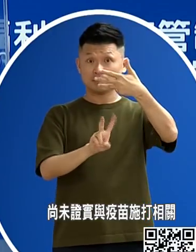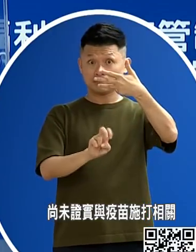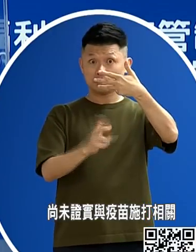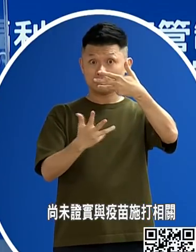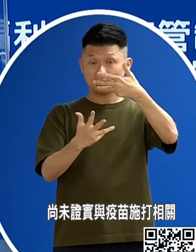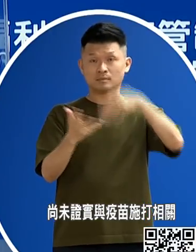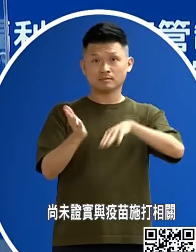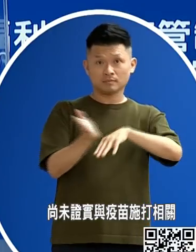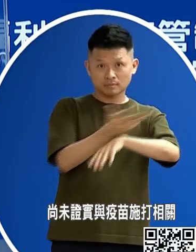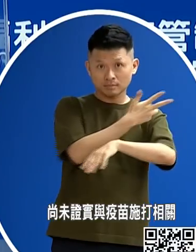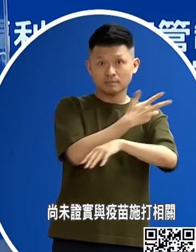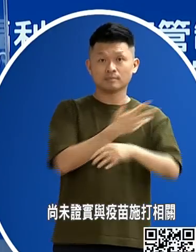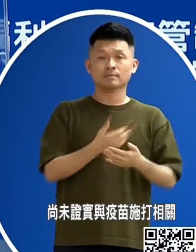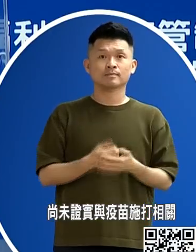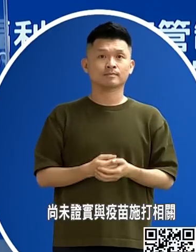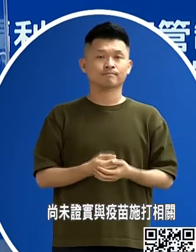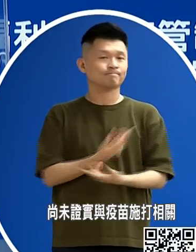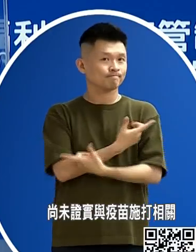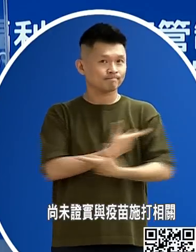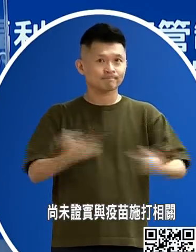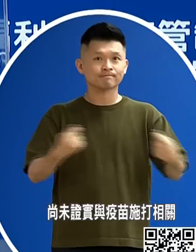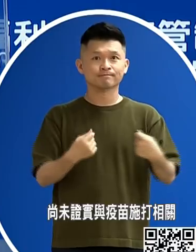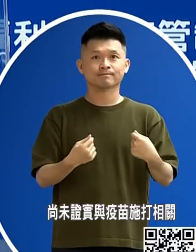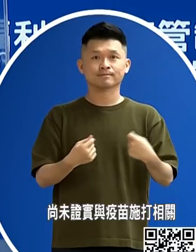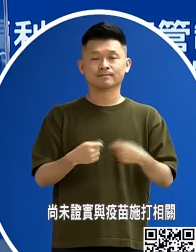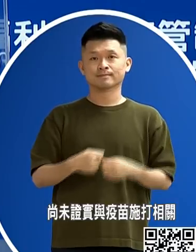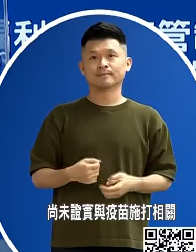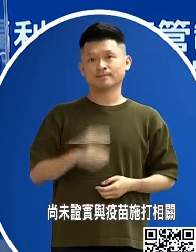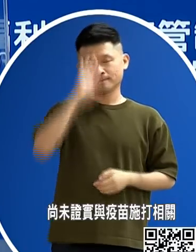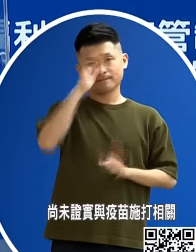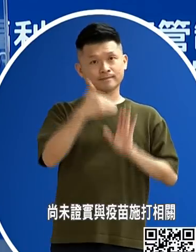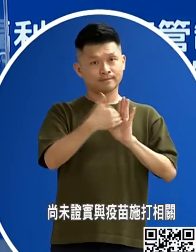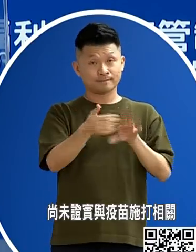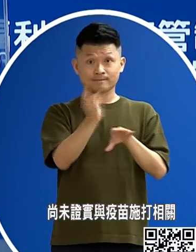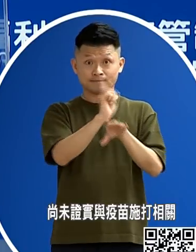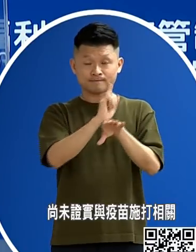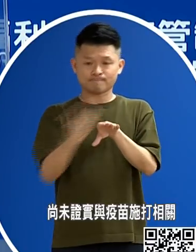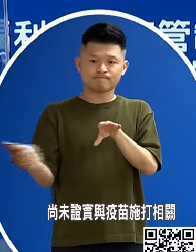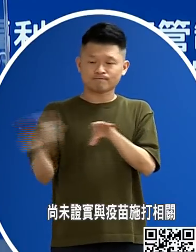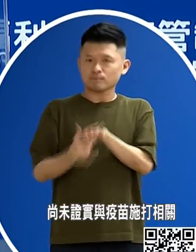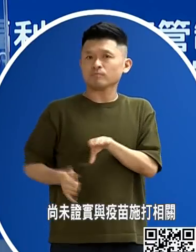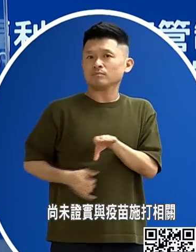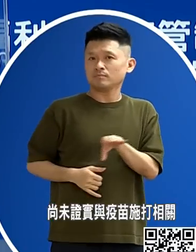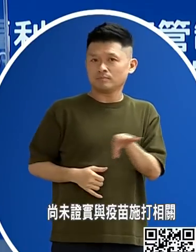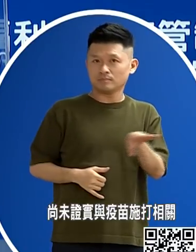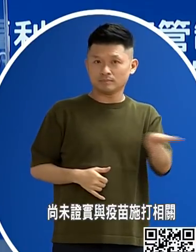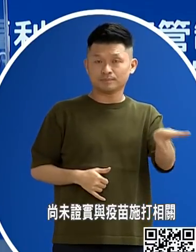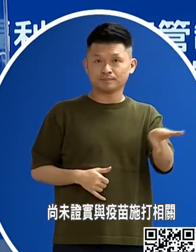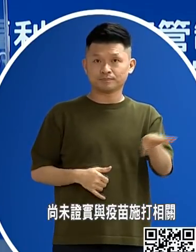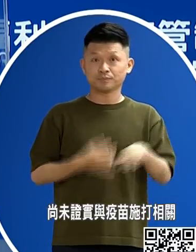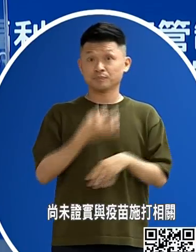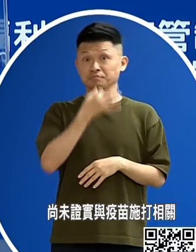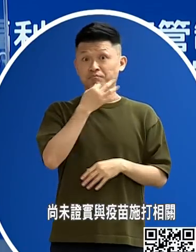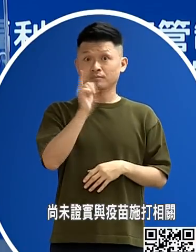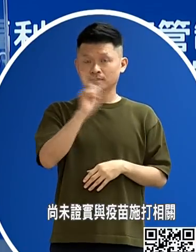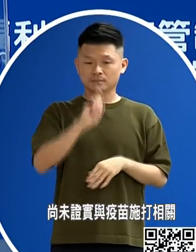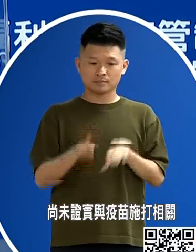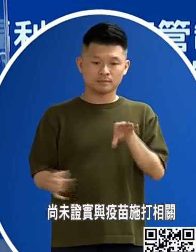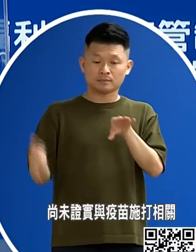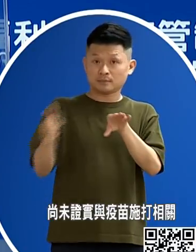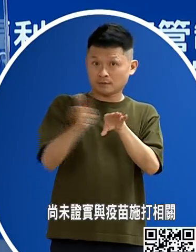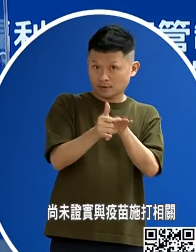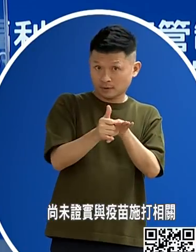起，那全部都要做搭乘那个防疫计程车，避免在车上或者有一